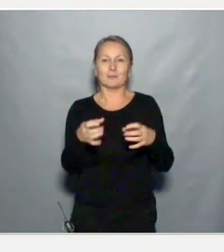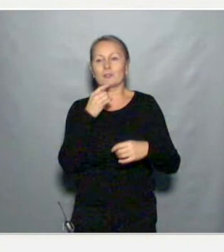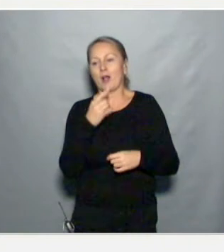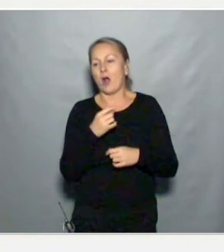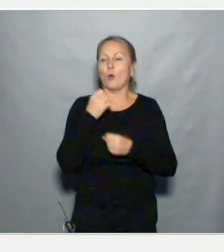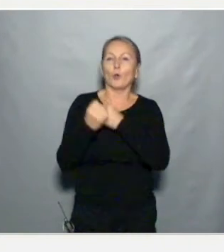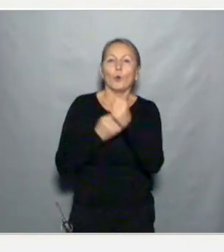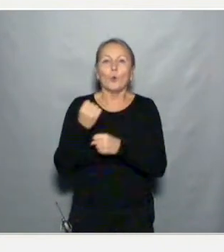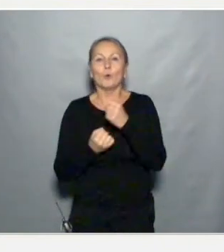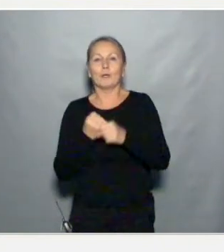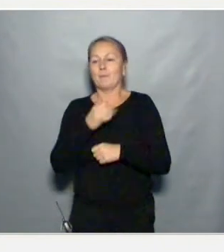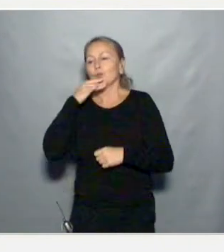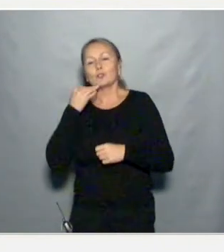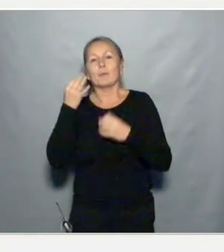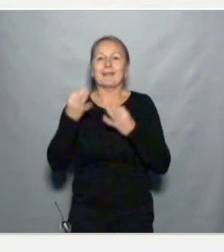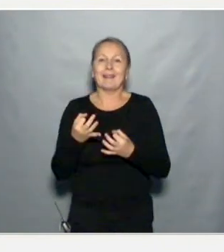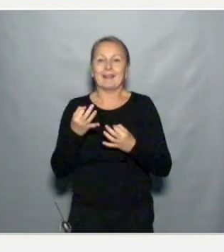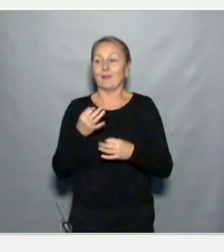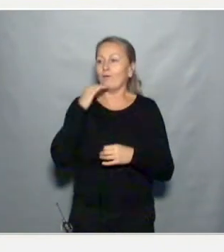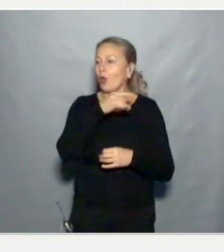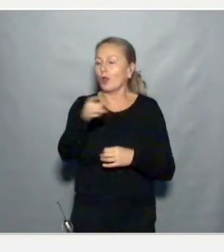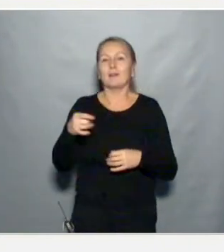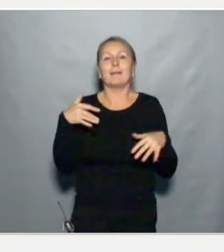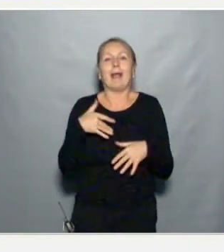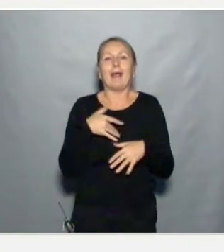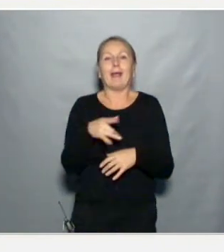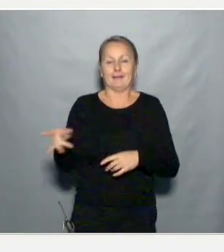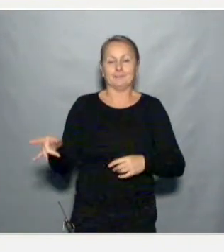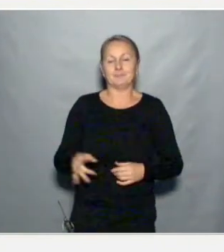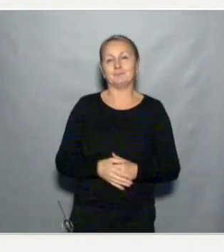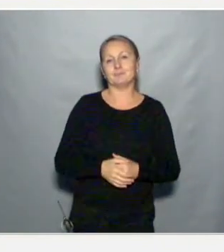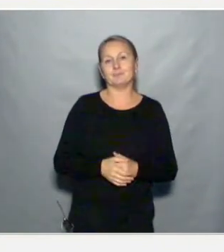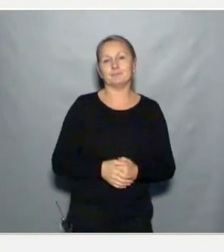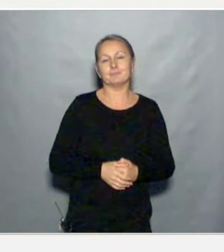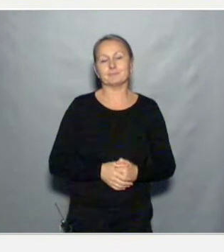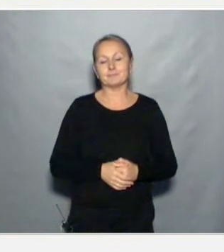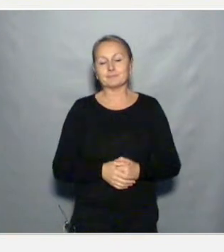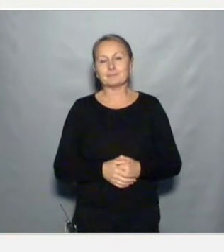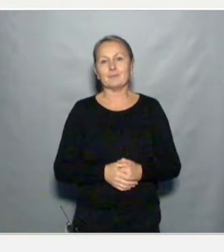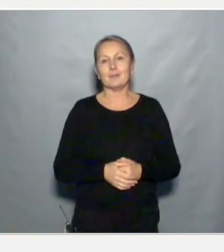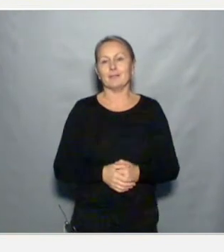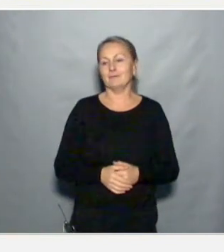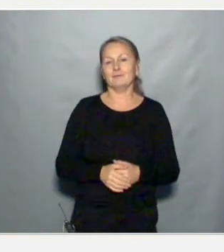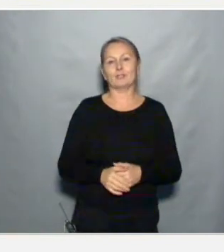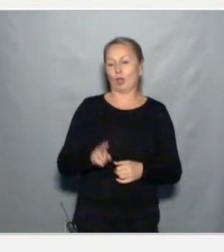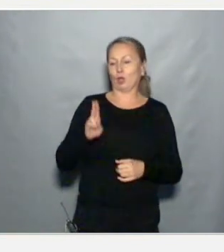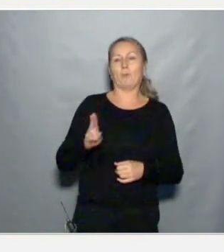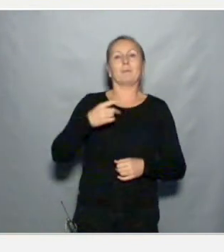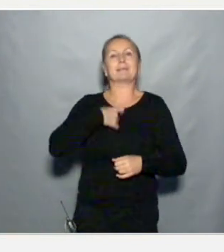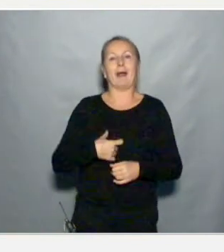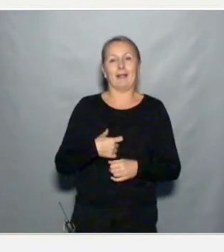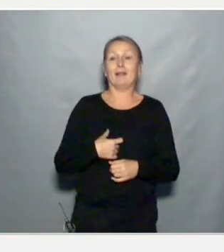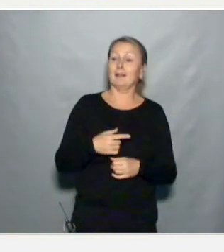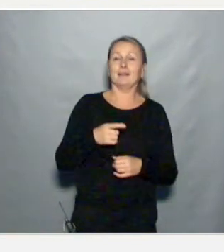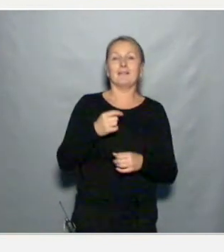gjorde tokiga saker och fick folk att skratta. Så det där var jag i ett nötskal, eller i alla